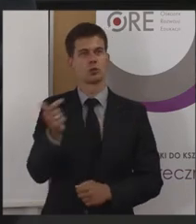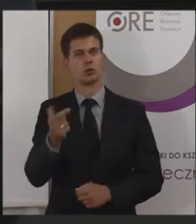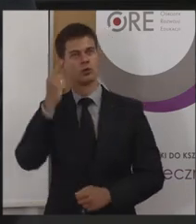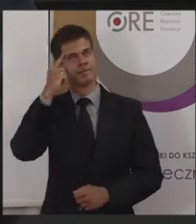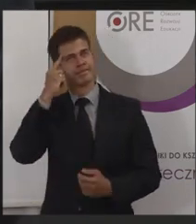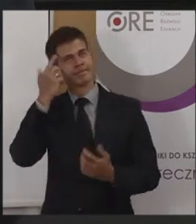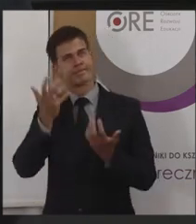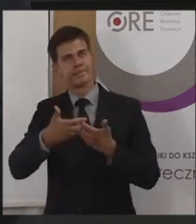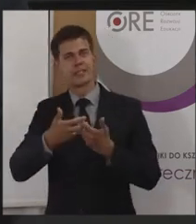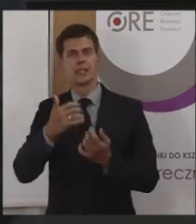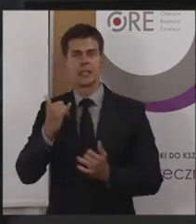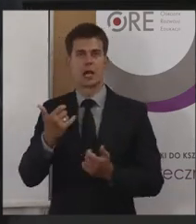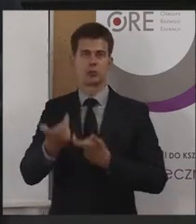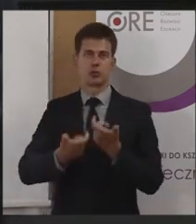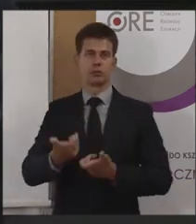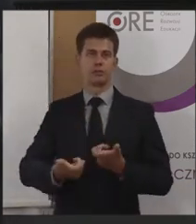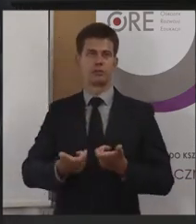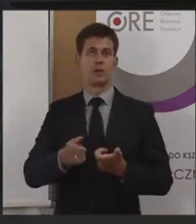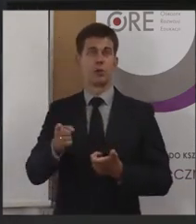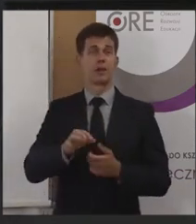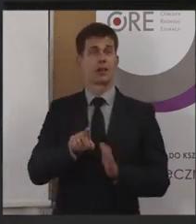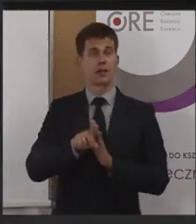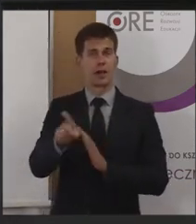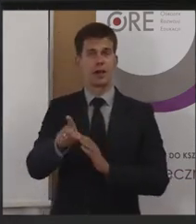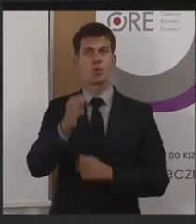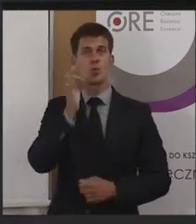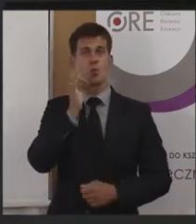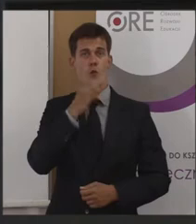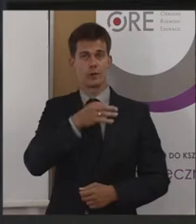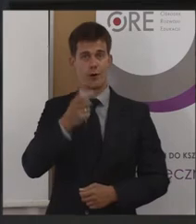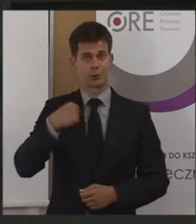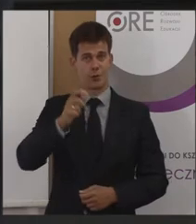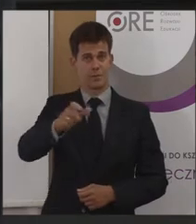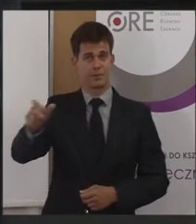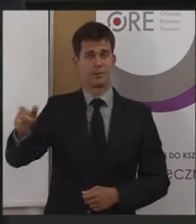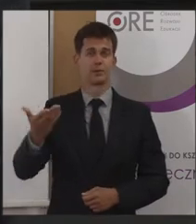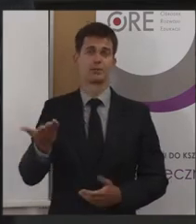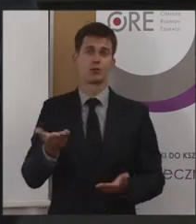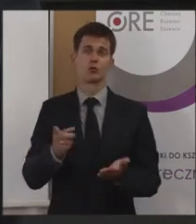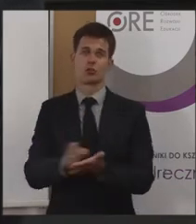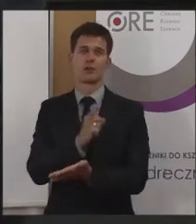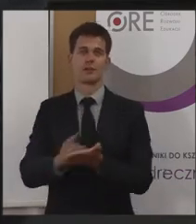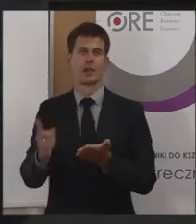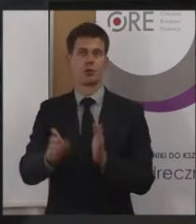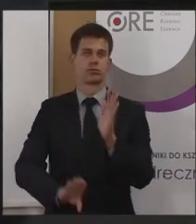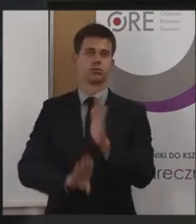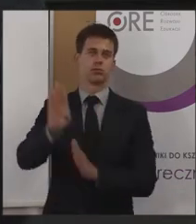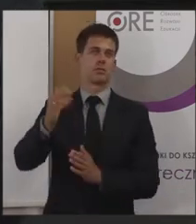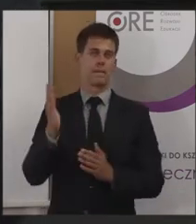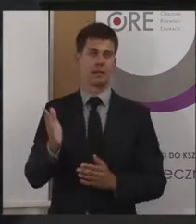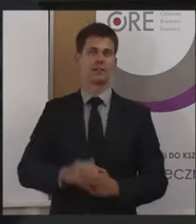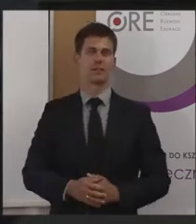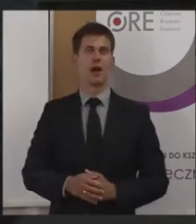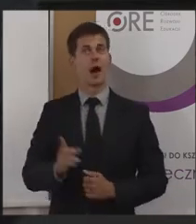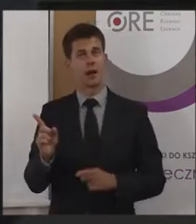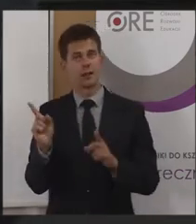Jest to szansa dla tych moich młodszych kolegów z niepełnosprawnościami, ale też